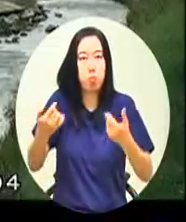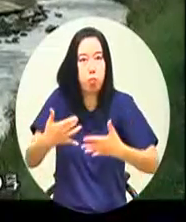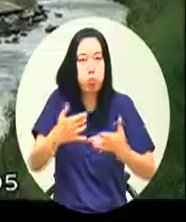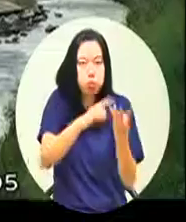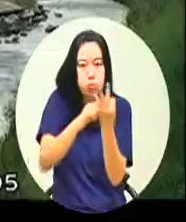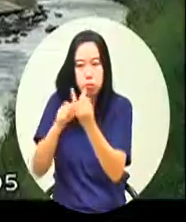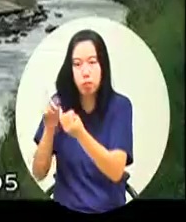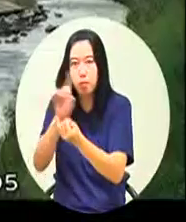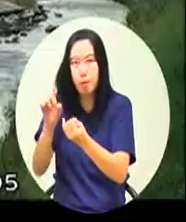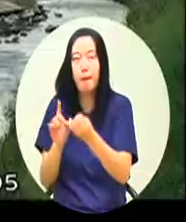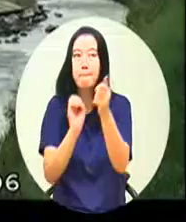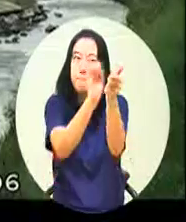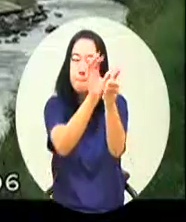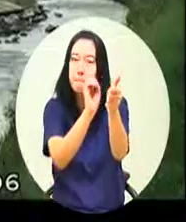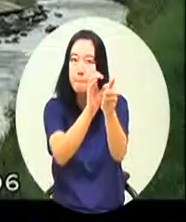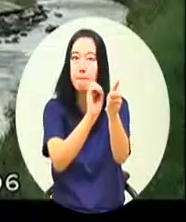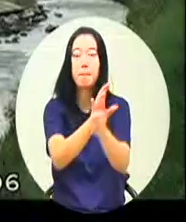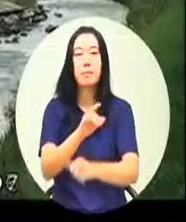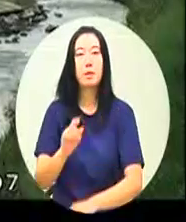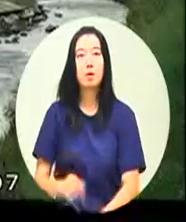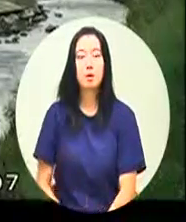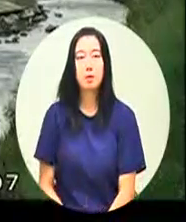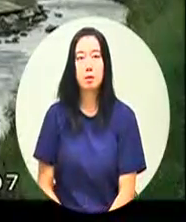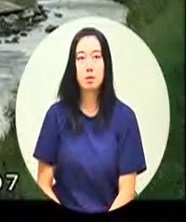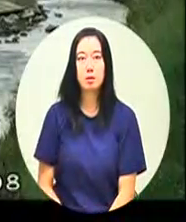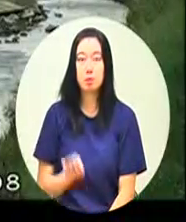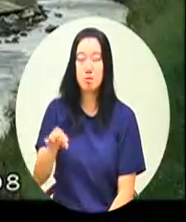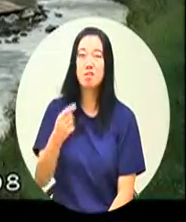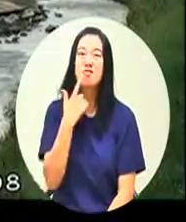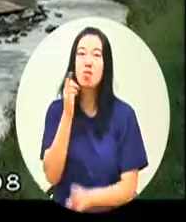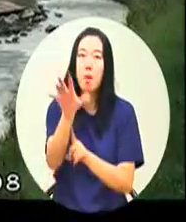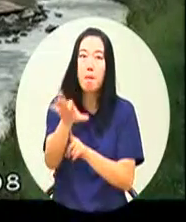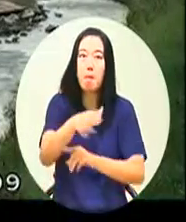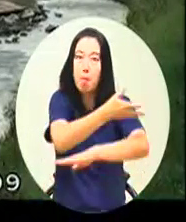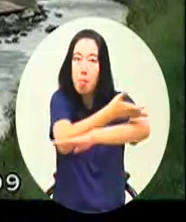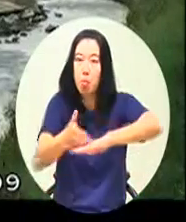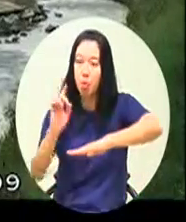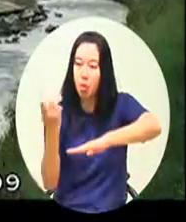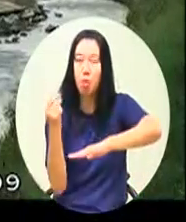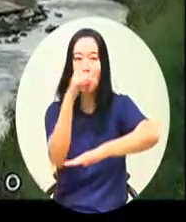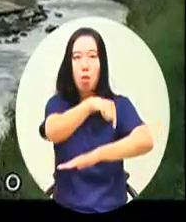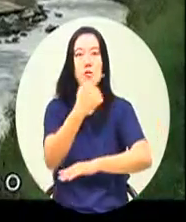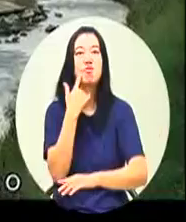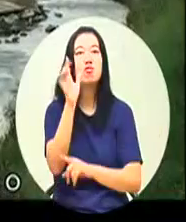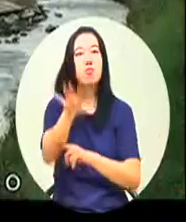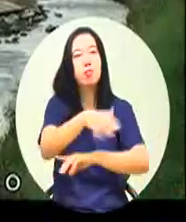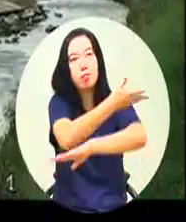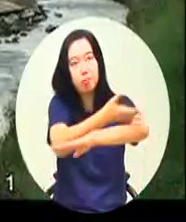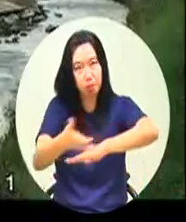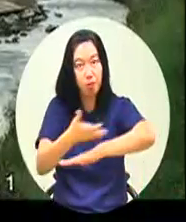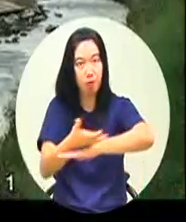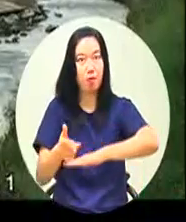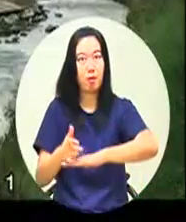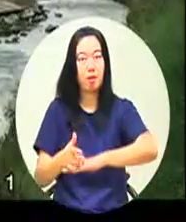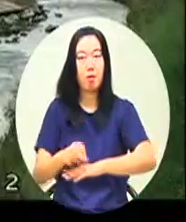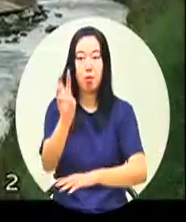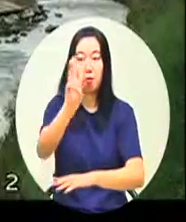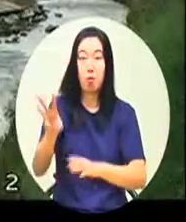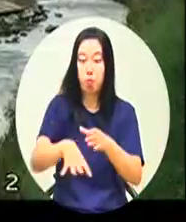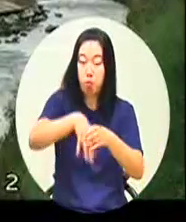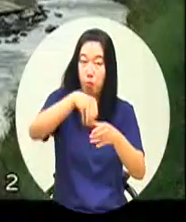去处理，因为这个规拢是味拢来的嘛吼，抽水站一定爱做，抽水站一定爱